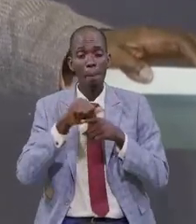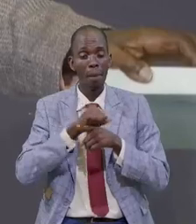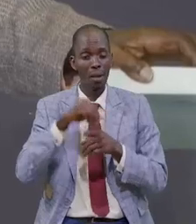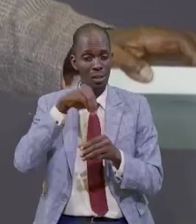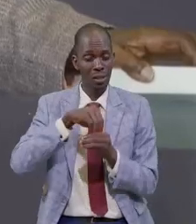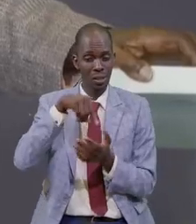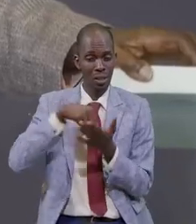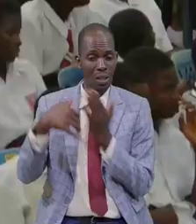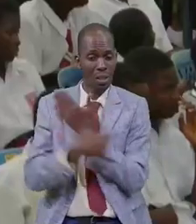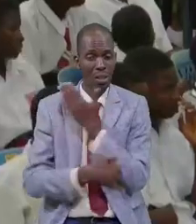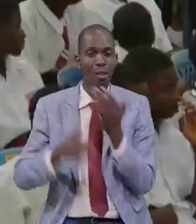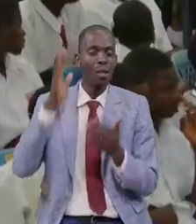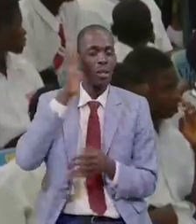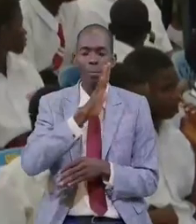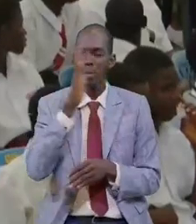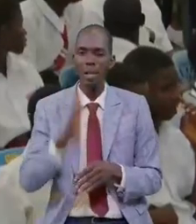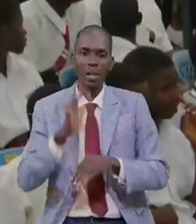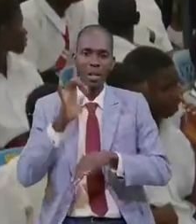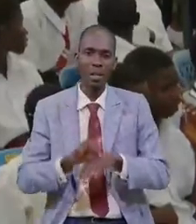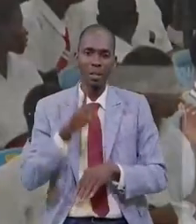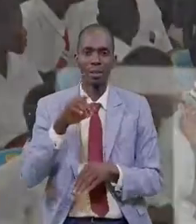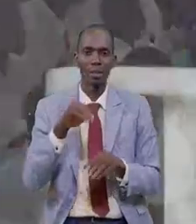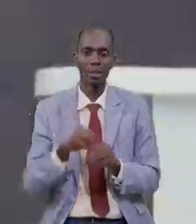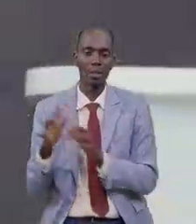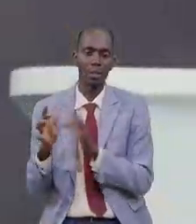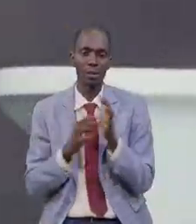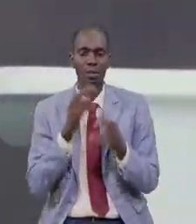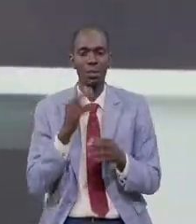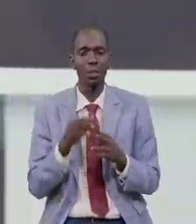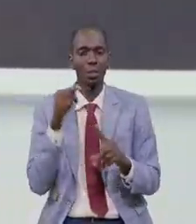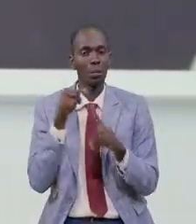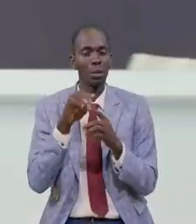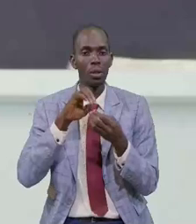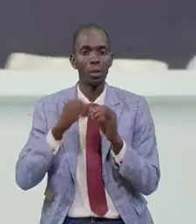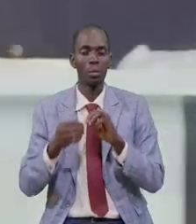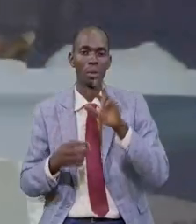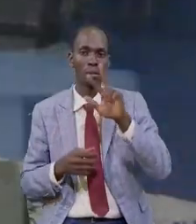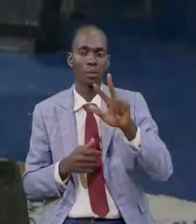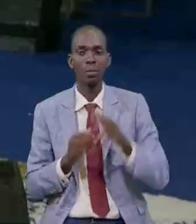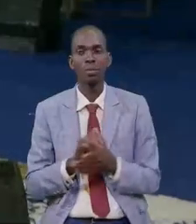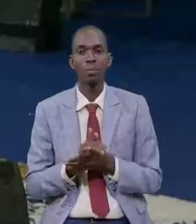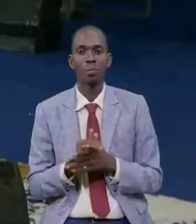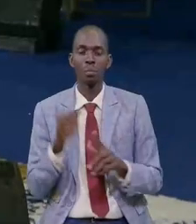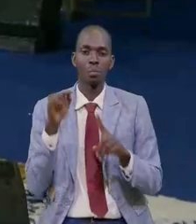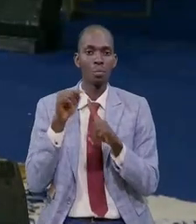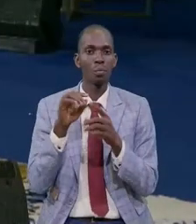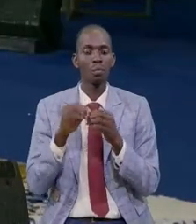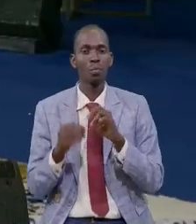pays ne pourra pas vous atteindre 3è point maintenant 3è